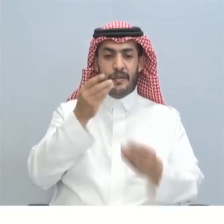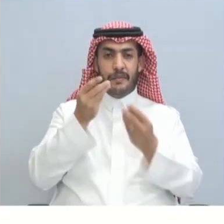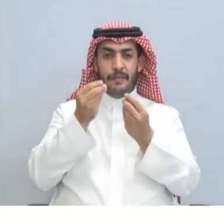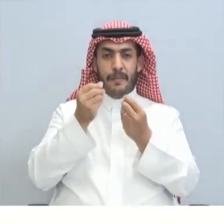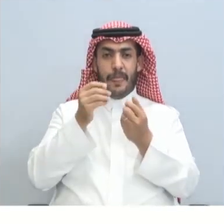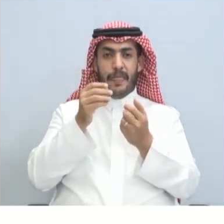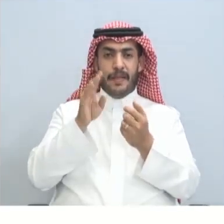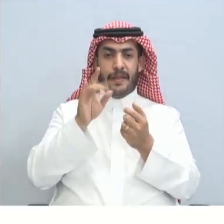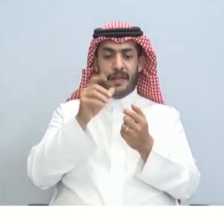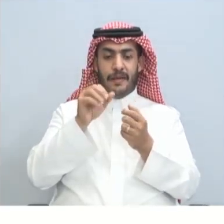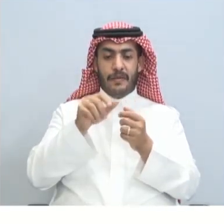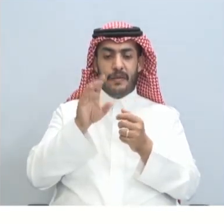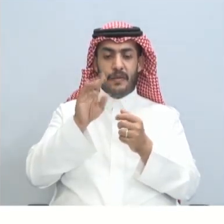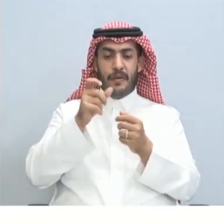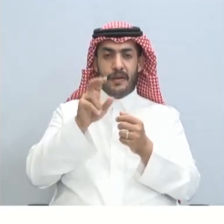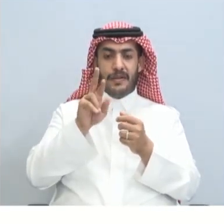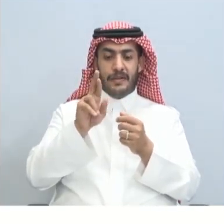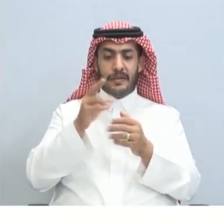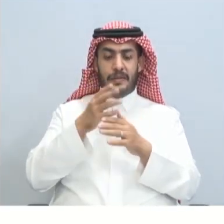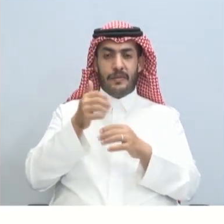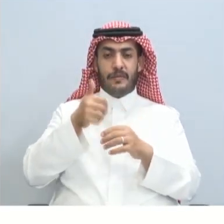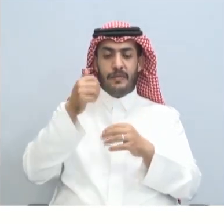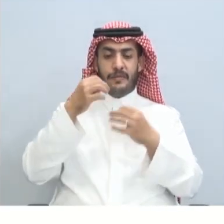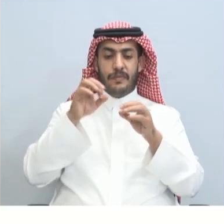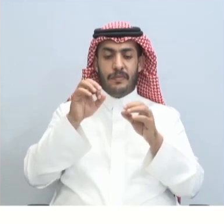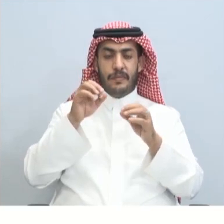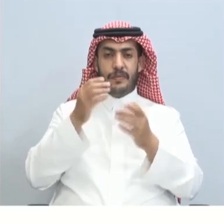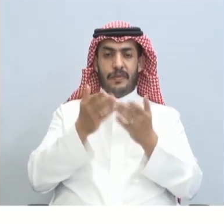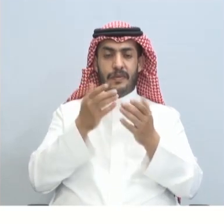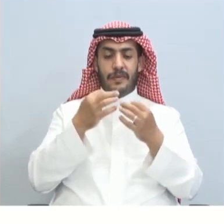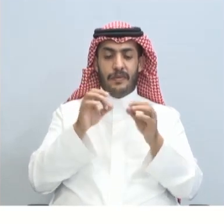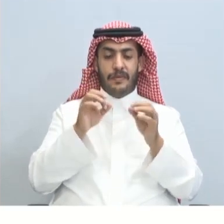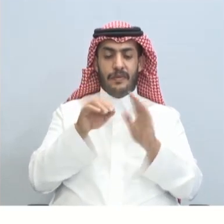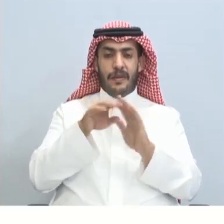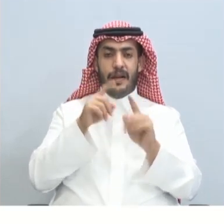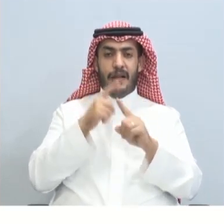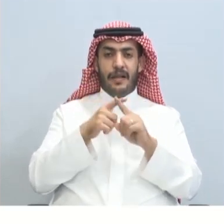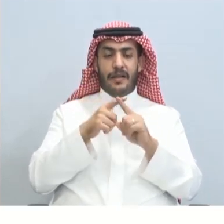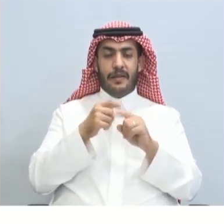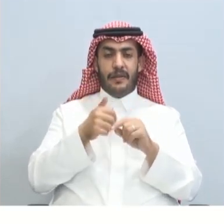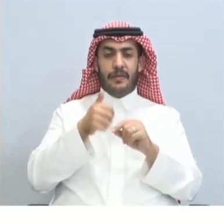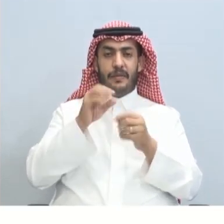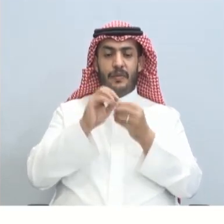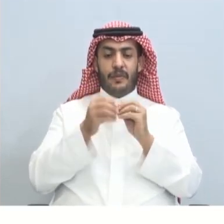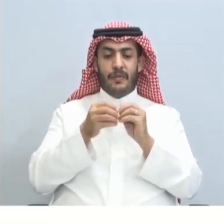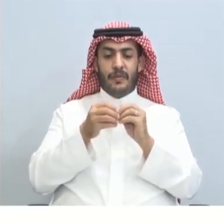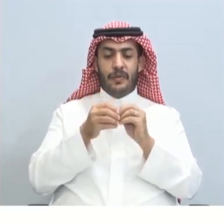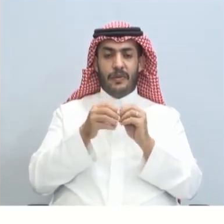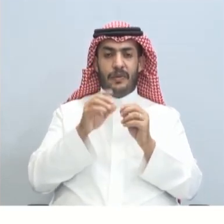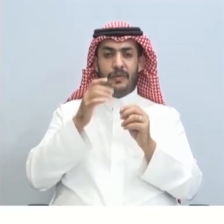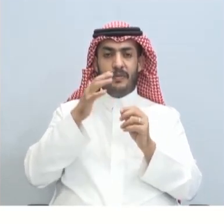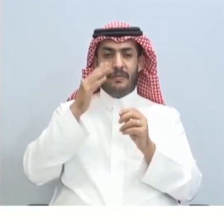كريم من الكوارتز حيث يحتوي على كميه من الحديد الذي يجعل لونه